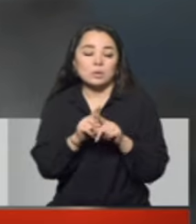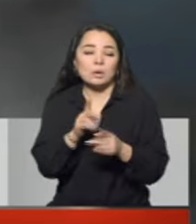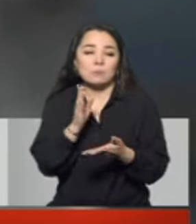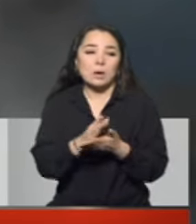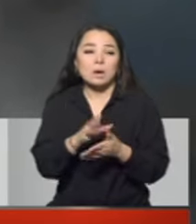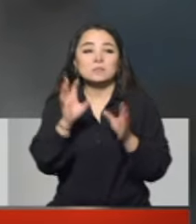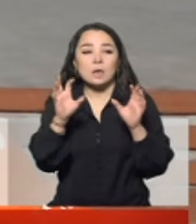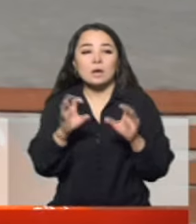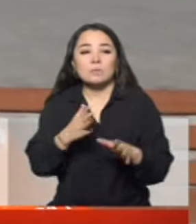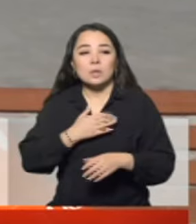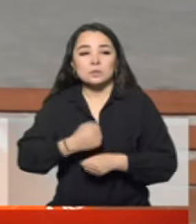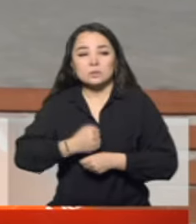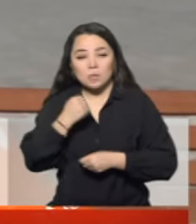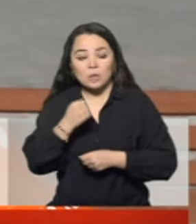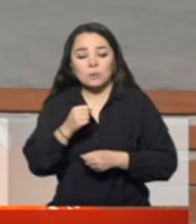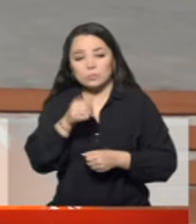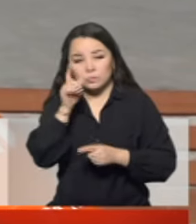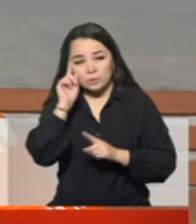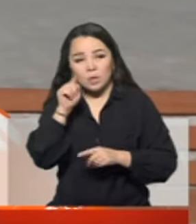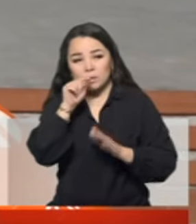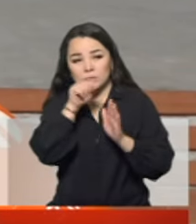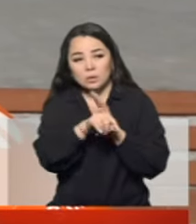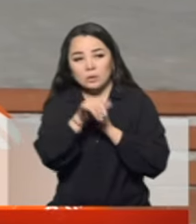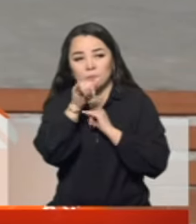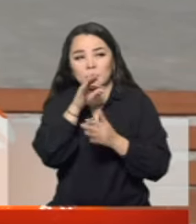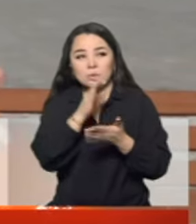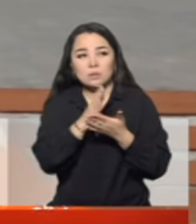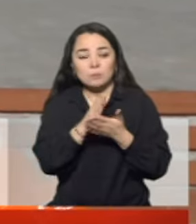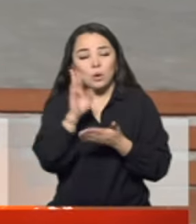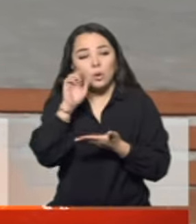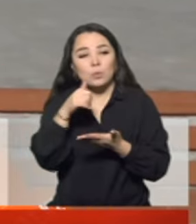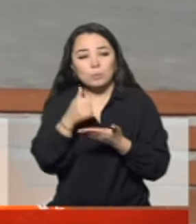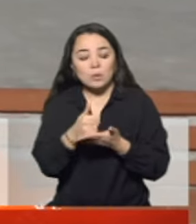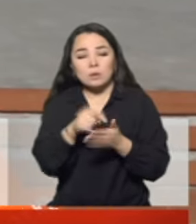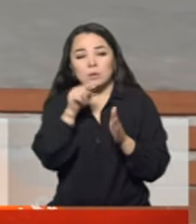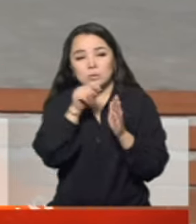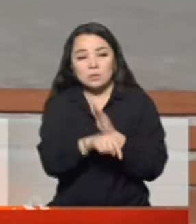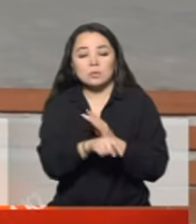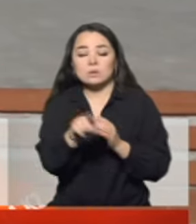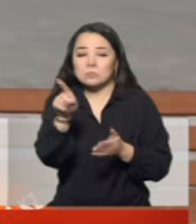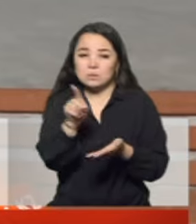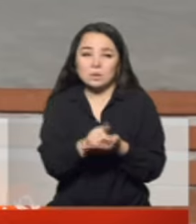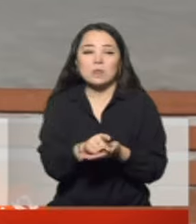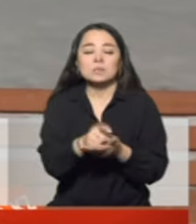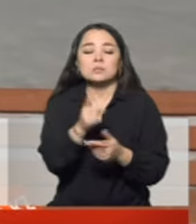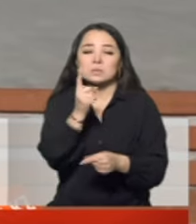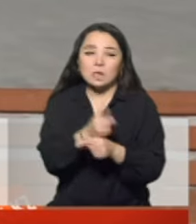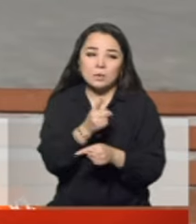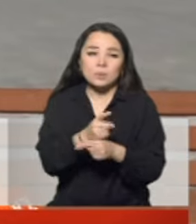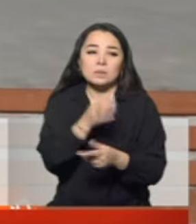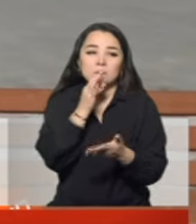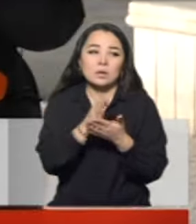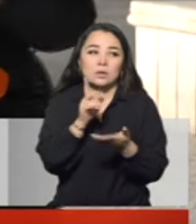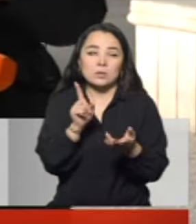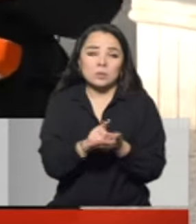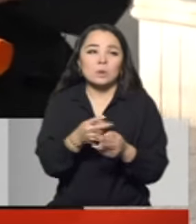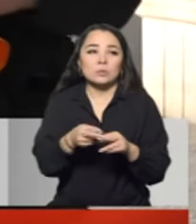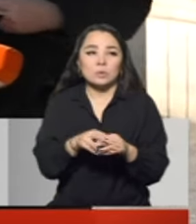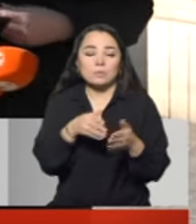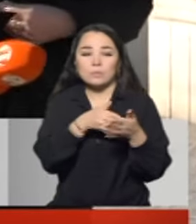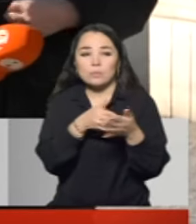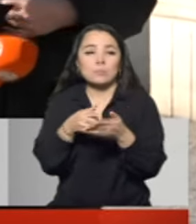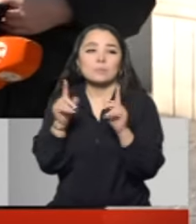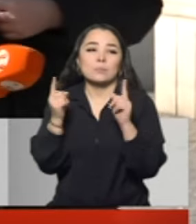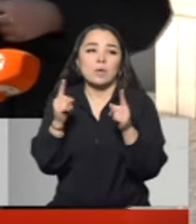Біздің заңның, біздің күш тиіс алмайтындығымыз, біздің жаңа үкіметтің тиіс алмайтындығы, құзырлы органның тиіс алмайтындығы.